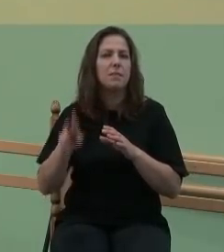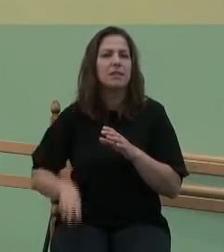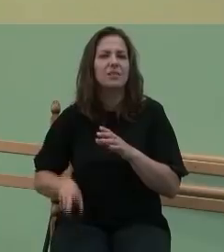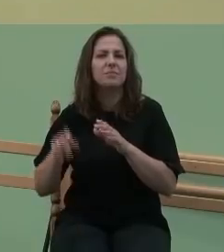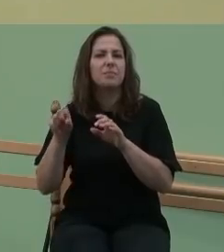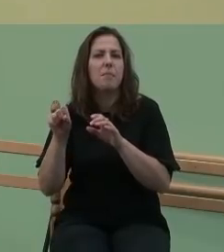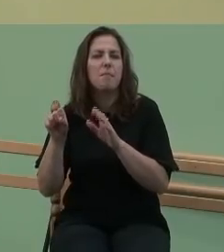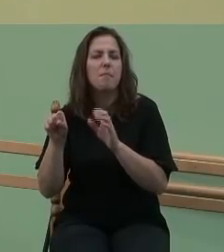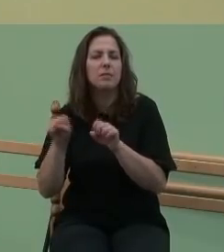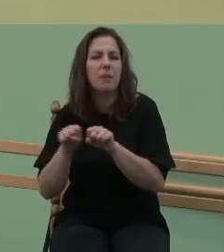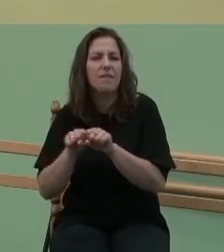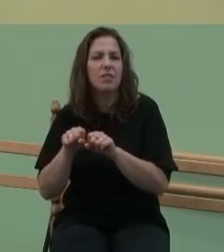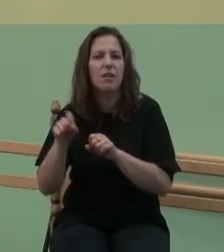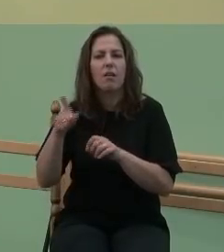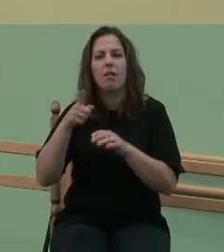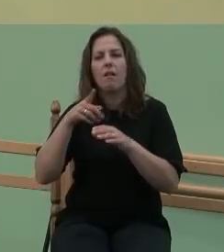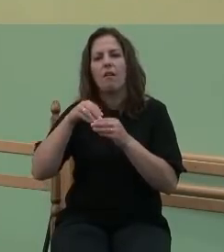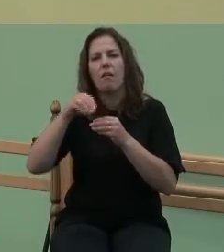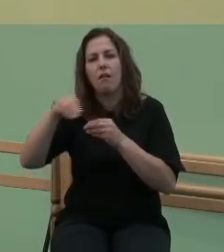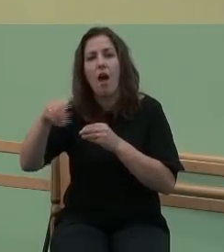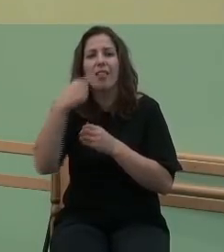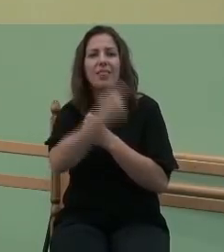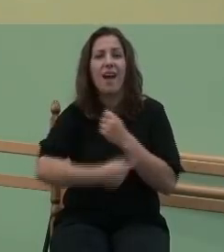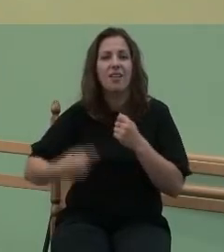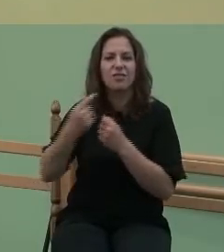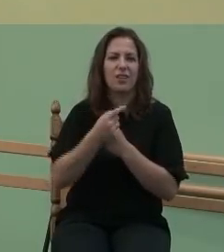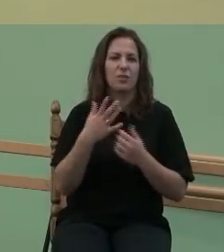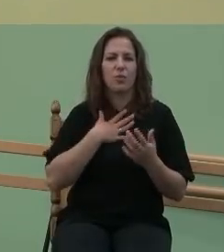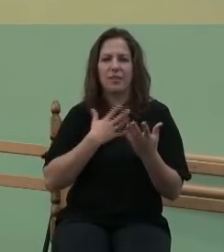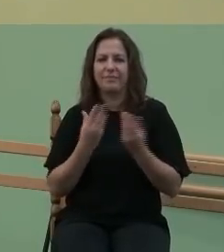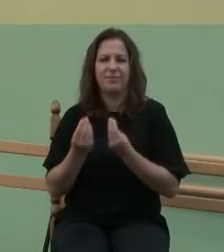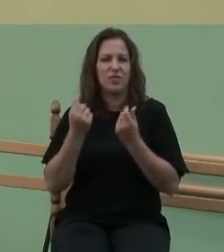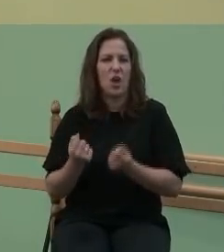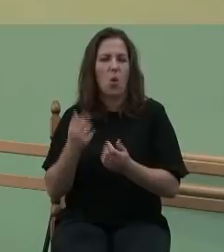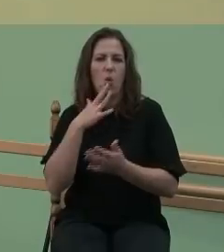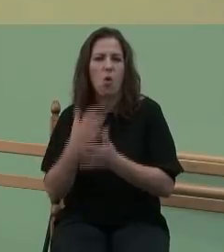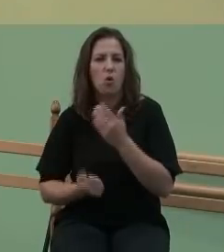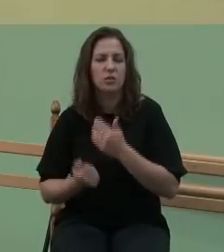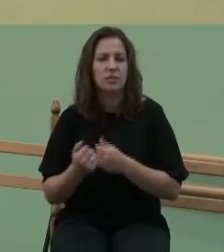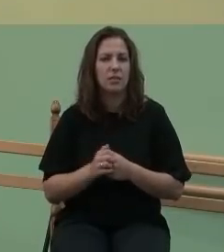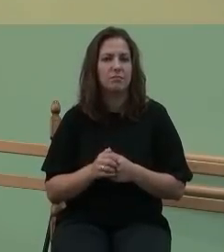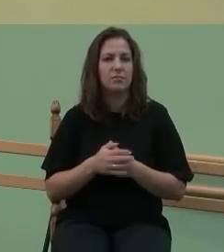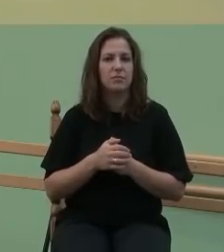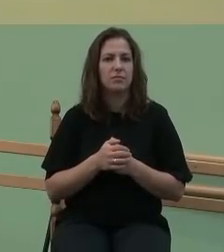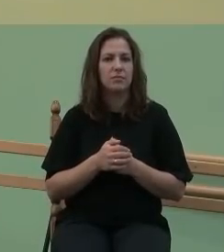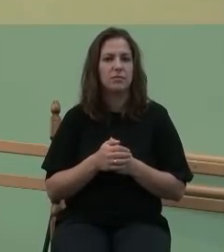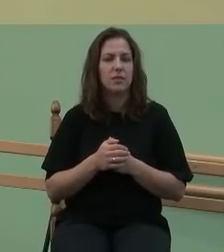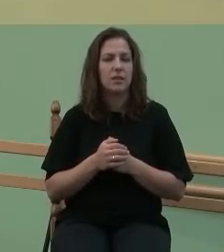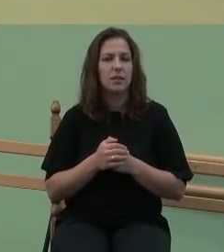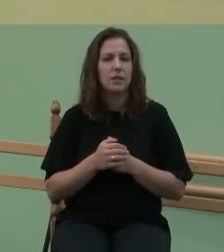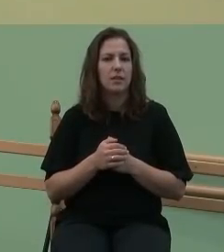zbyt opieszale reagujący, ta tarcza jest po prostu nieporęczna. Czasem miecz jest za